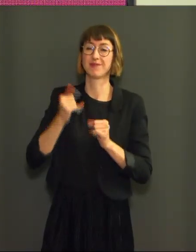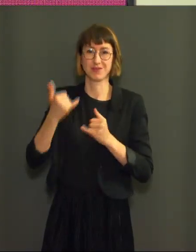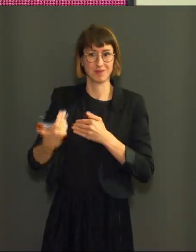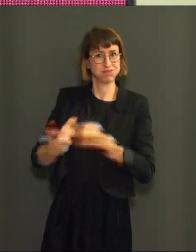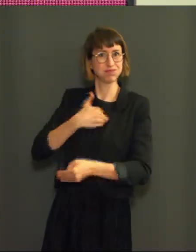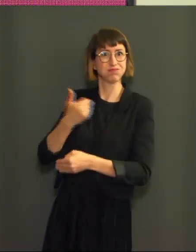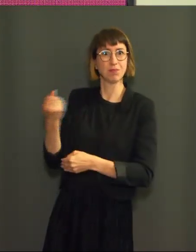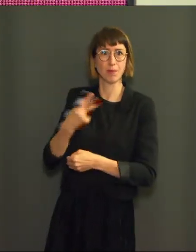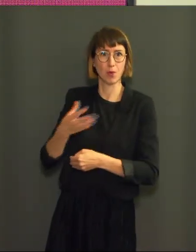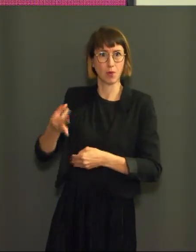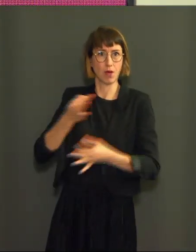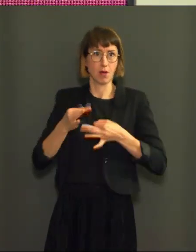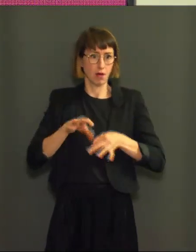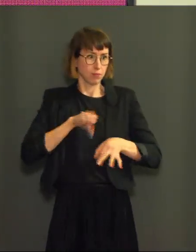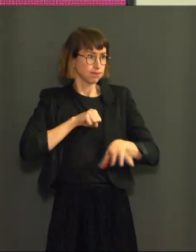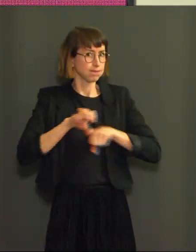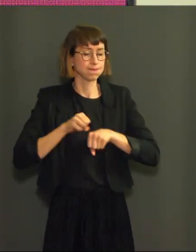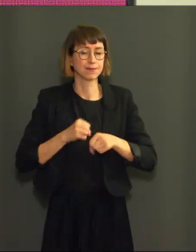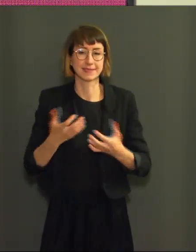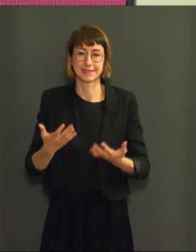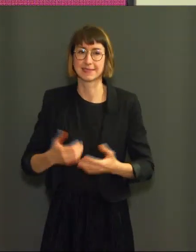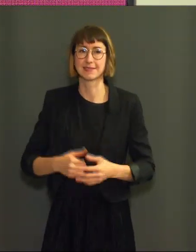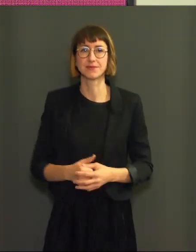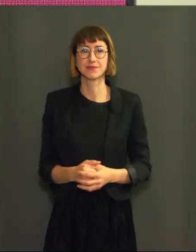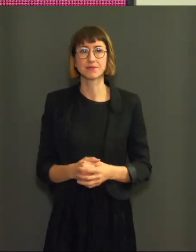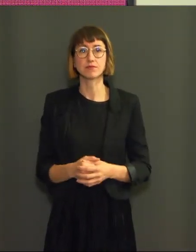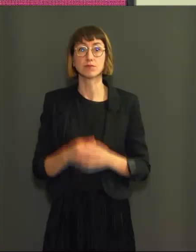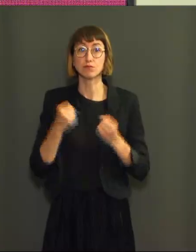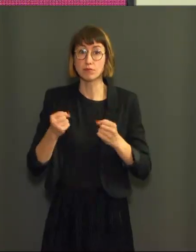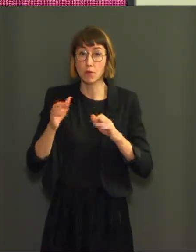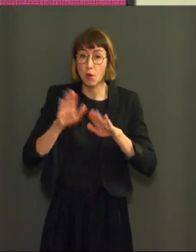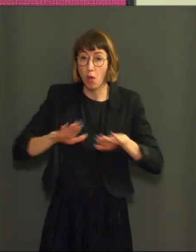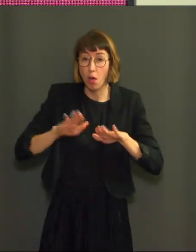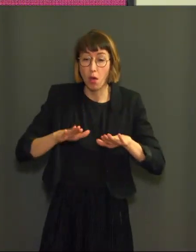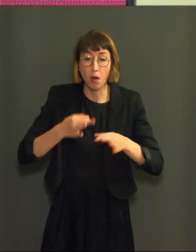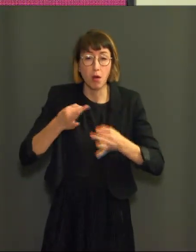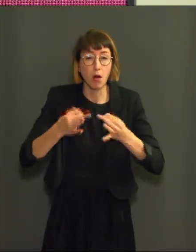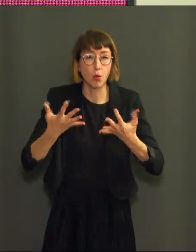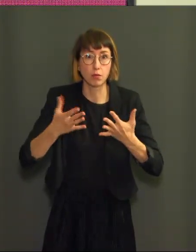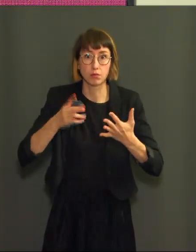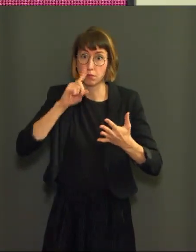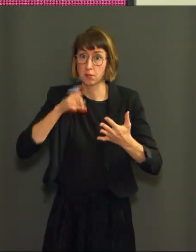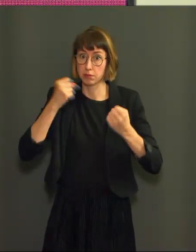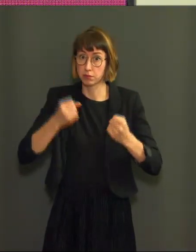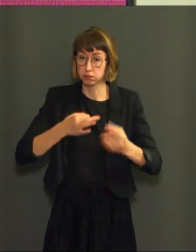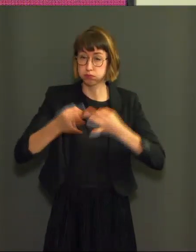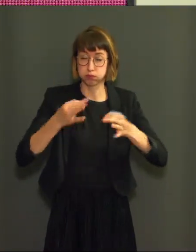vite d'occuper ainsi l'espace épidémiologique. Mais ceci n'est pas une fatalité.